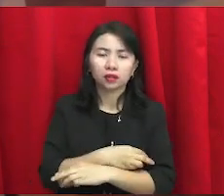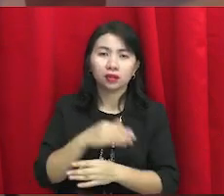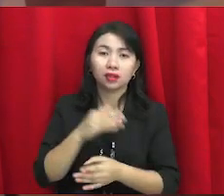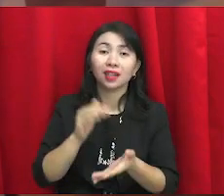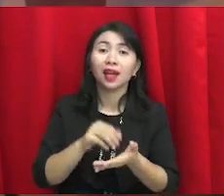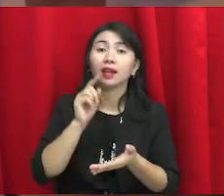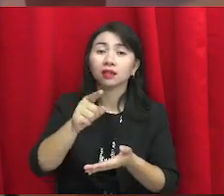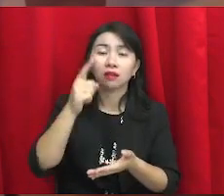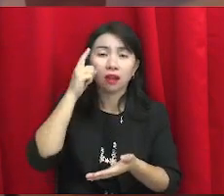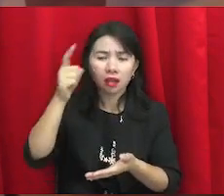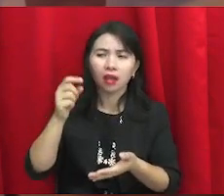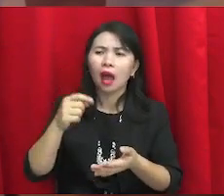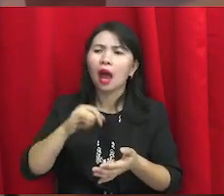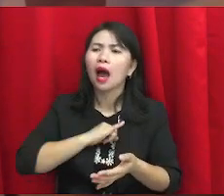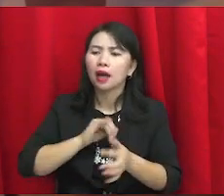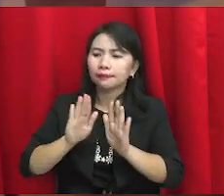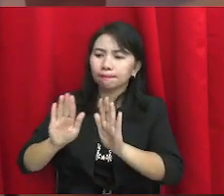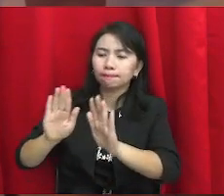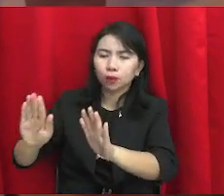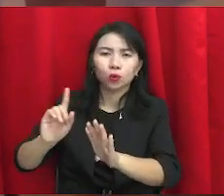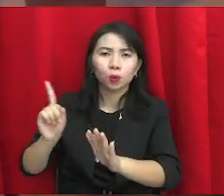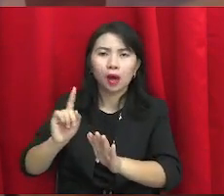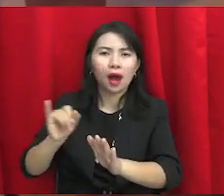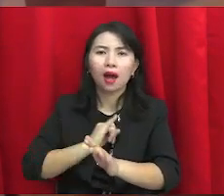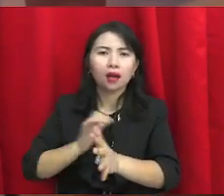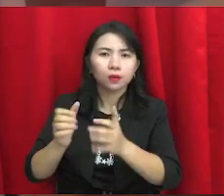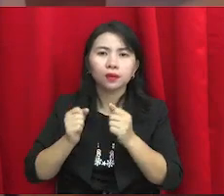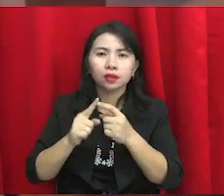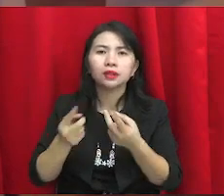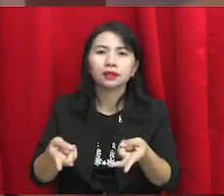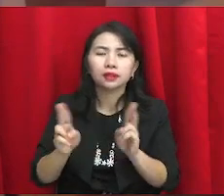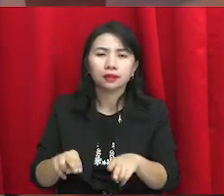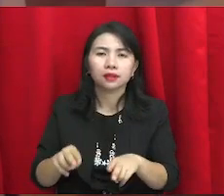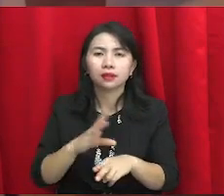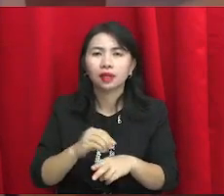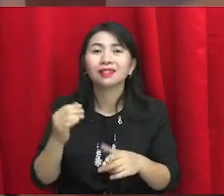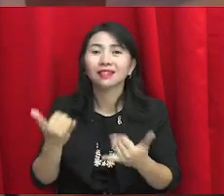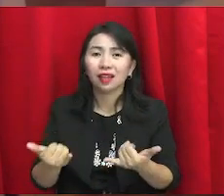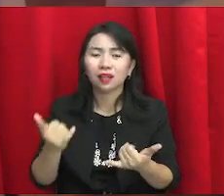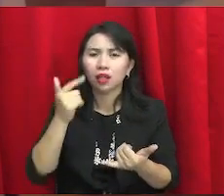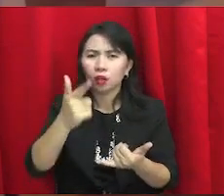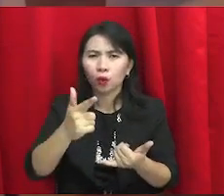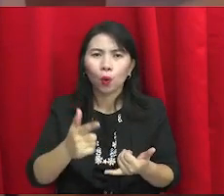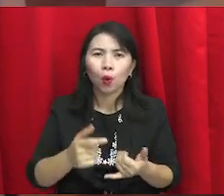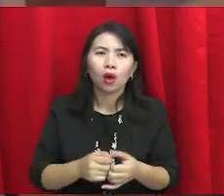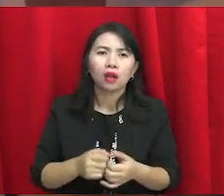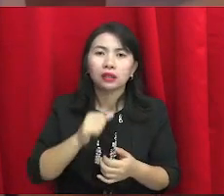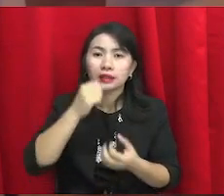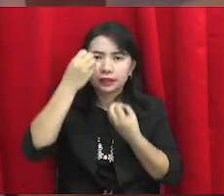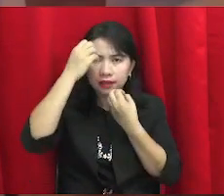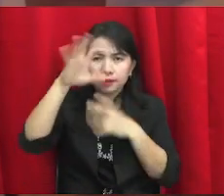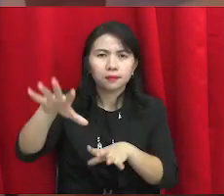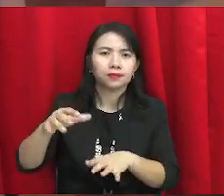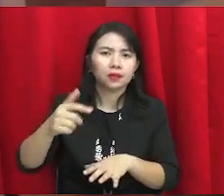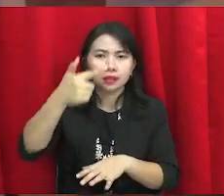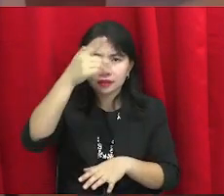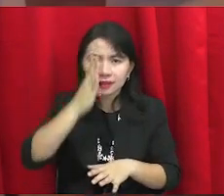ini-insist mo yung sarili mo na itong gusto kong mangyari. Tapos sinusuway mo yung all-knowing God.